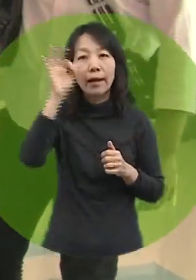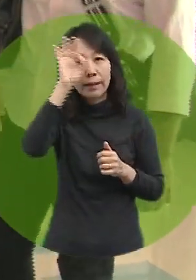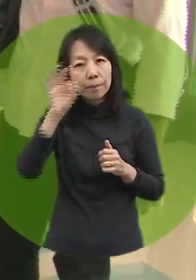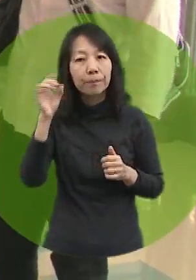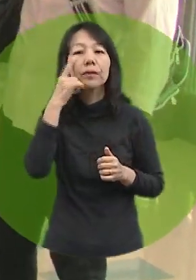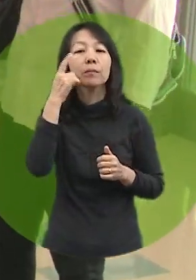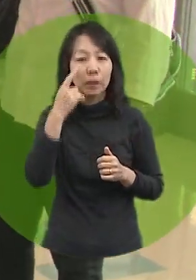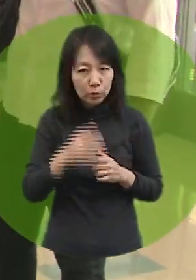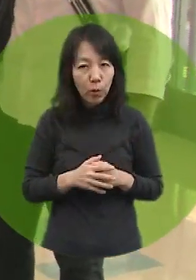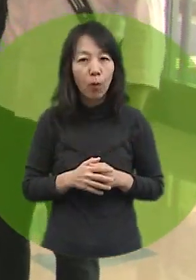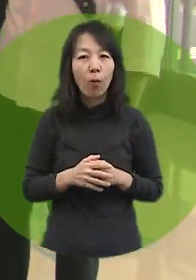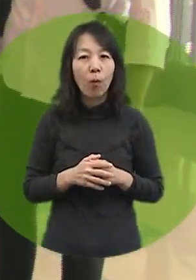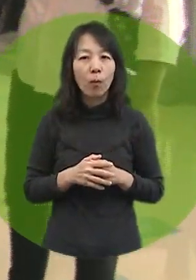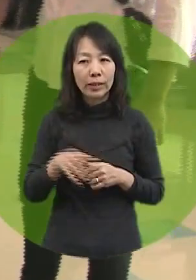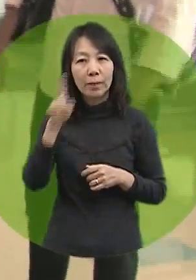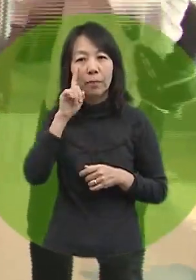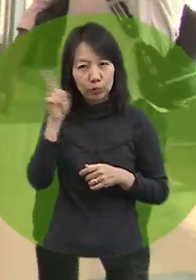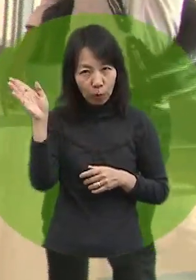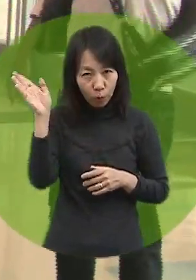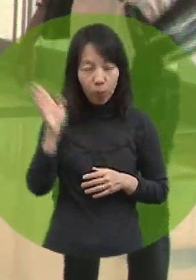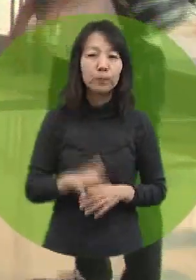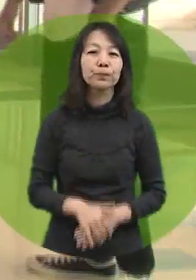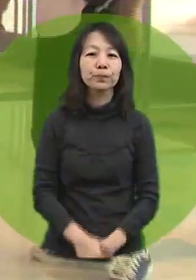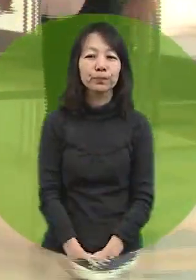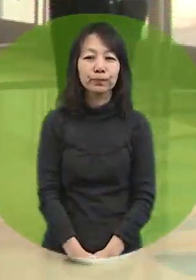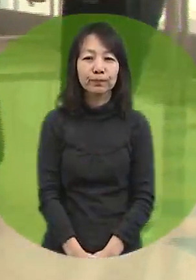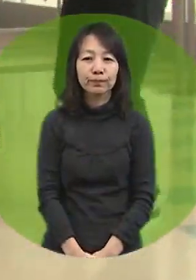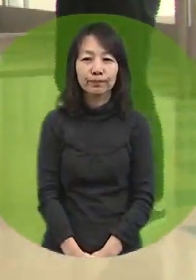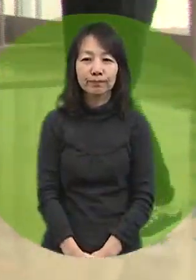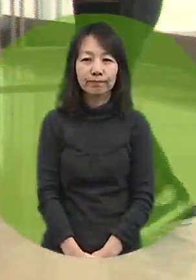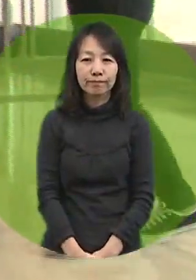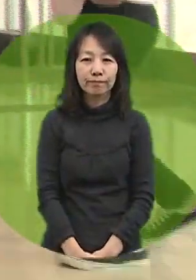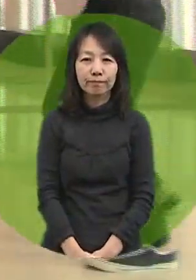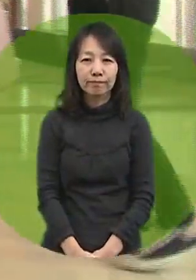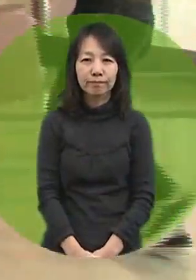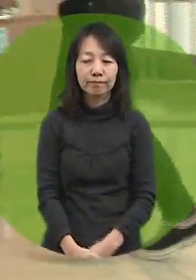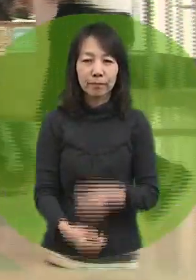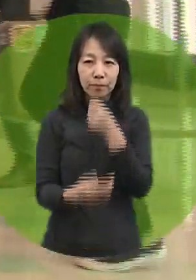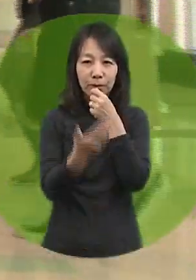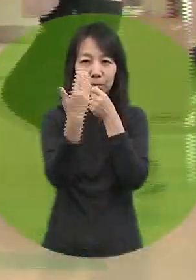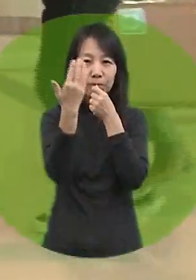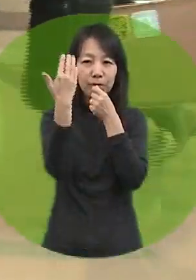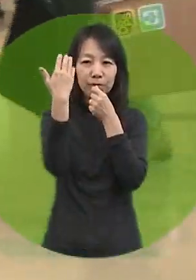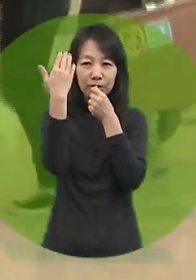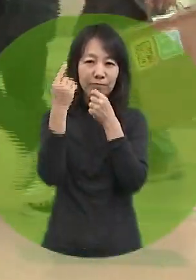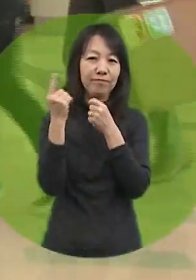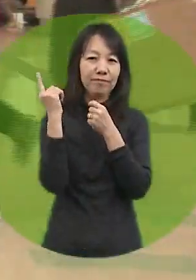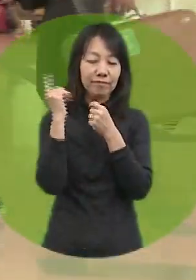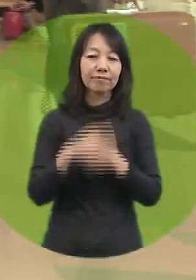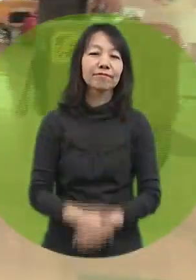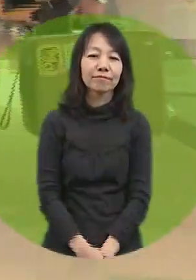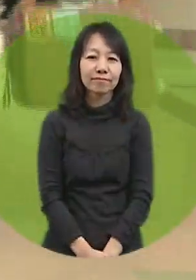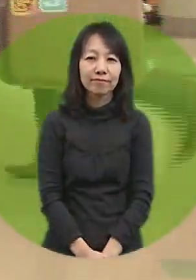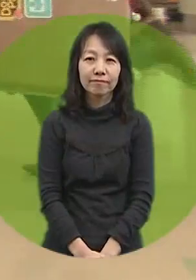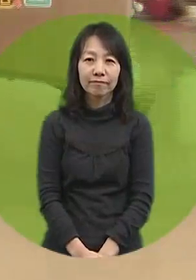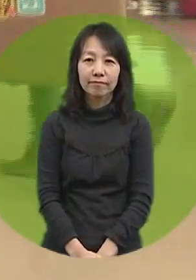ですね、 はい、 行きましょう、 行きましょう、 行きましょう、 ピッピッピッ、 行きましょう。あら、ピッピッピッ、